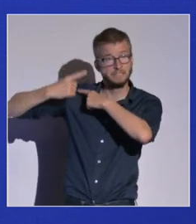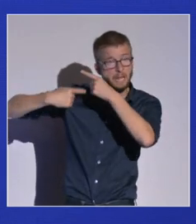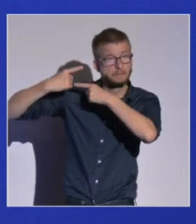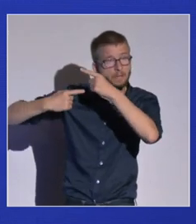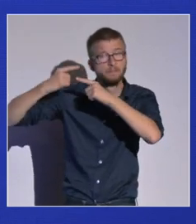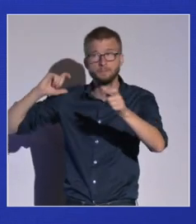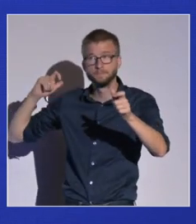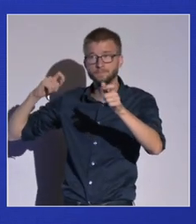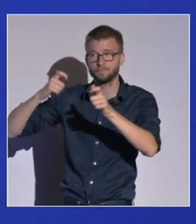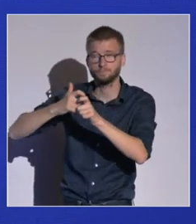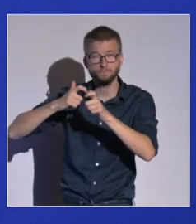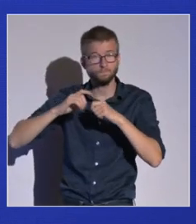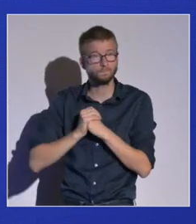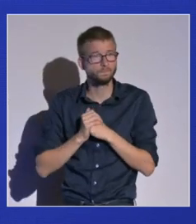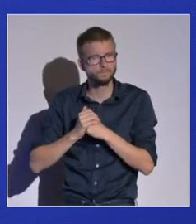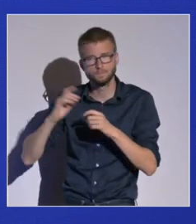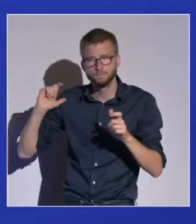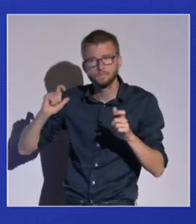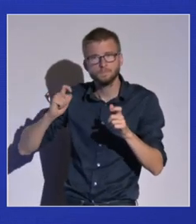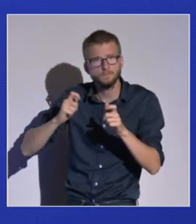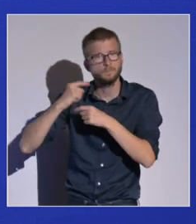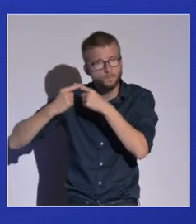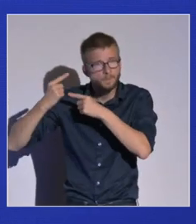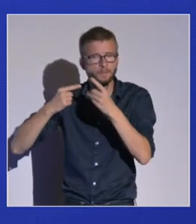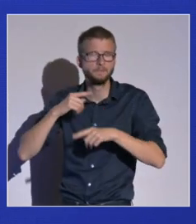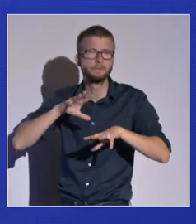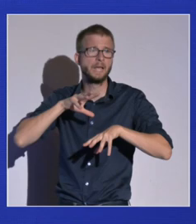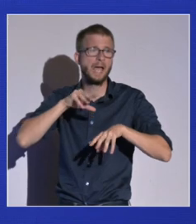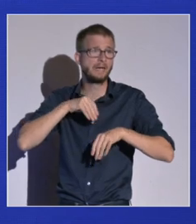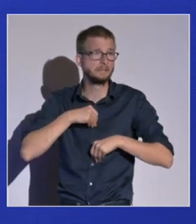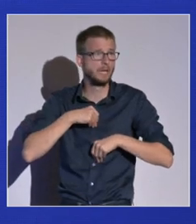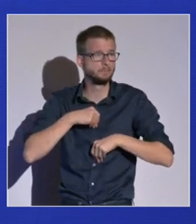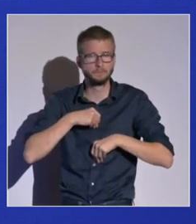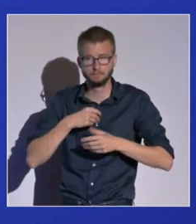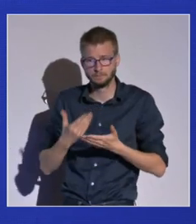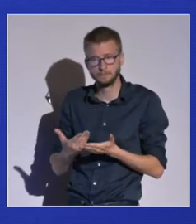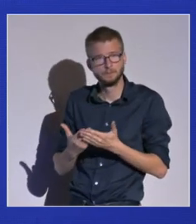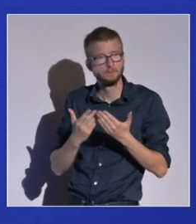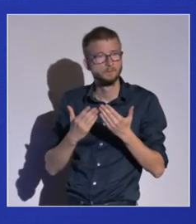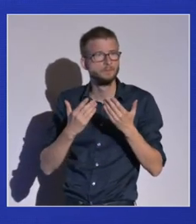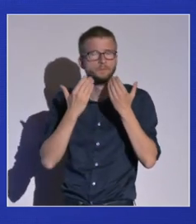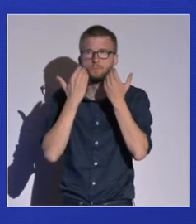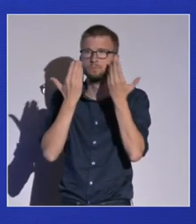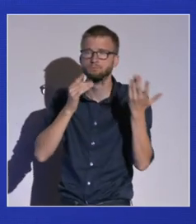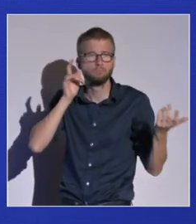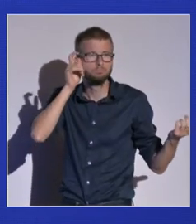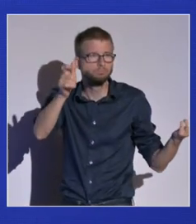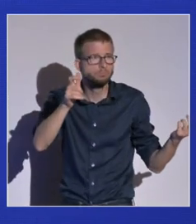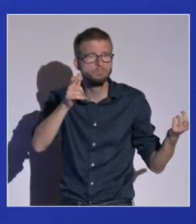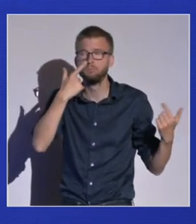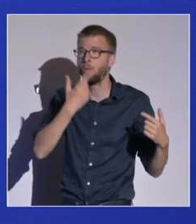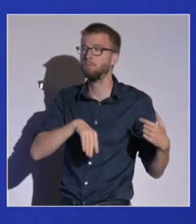ont accepté cette offense au bon sens et à la